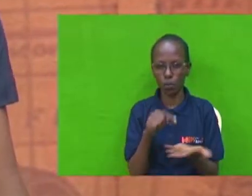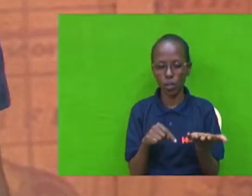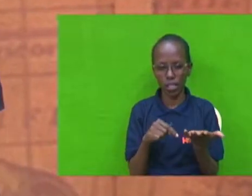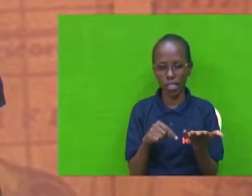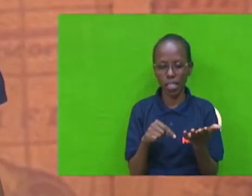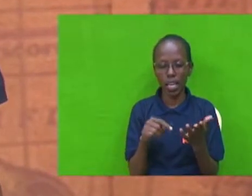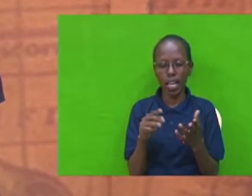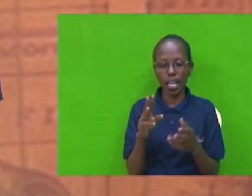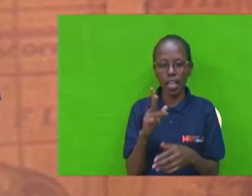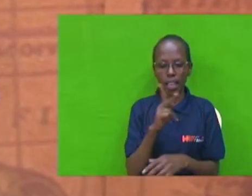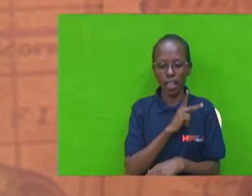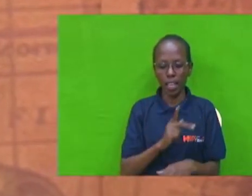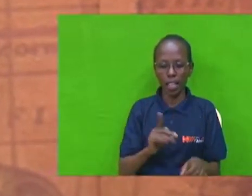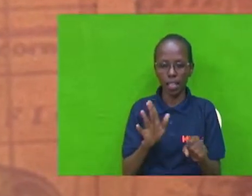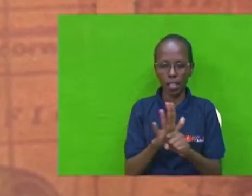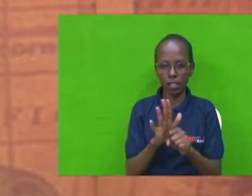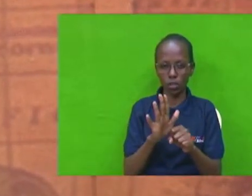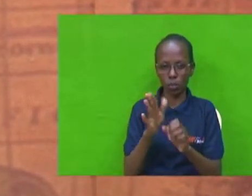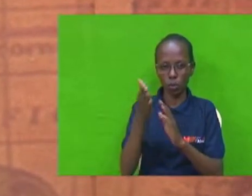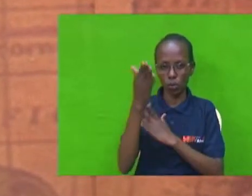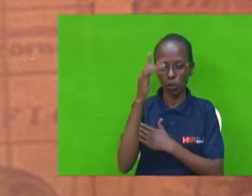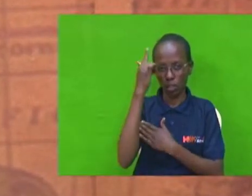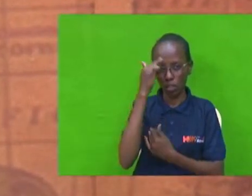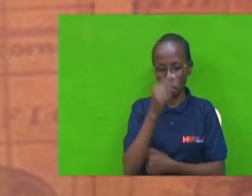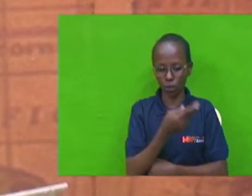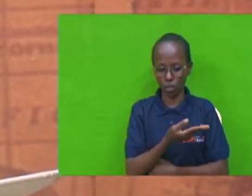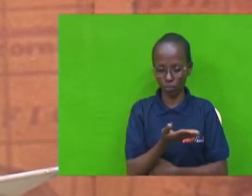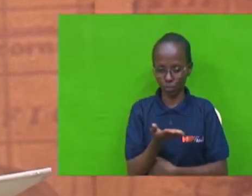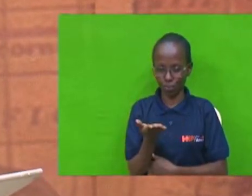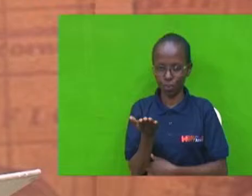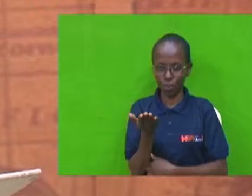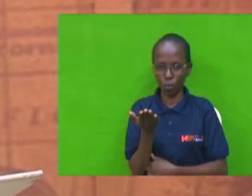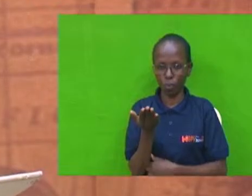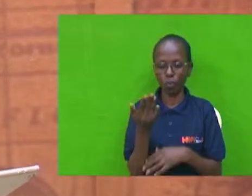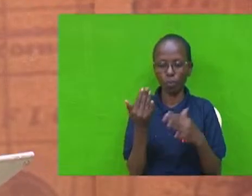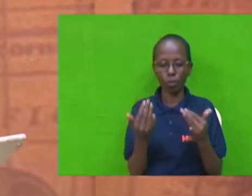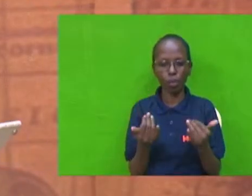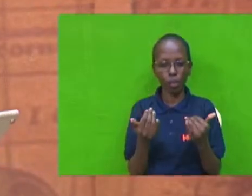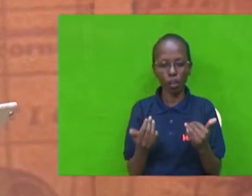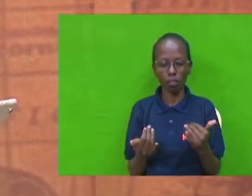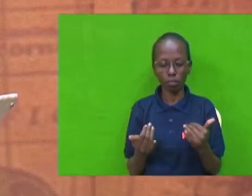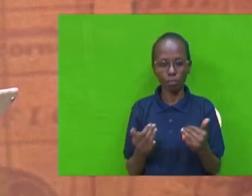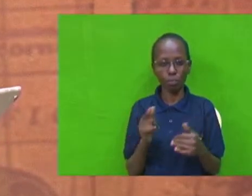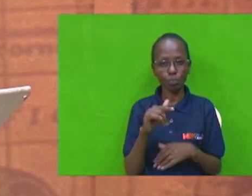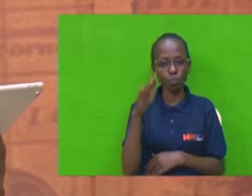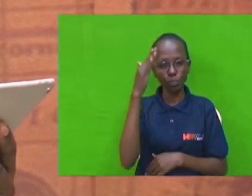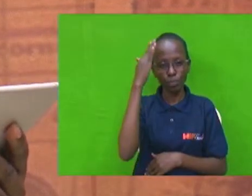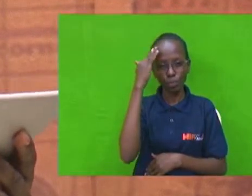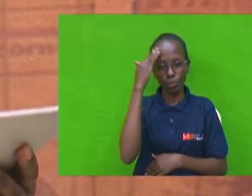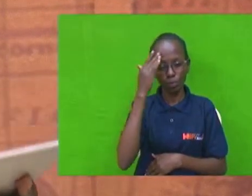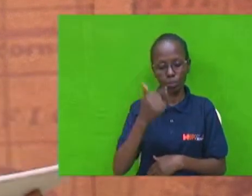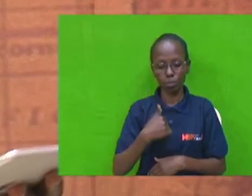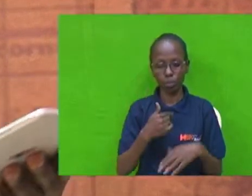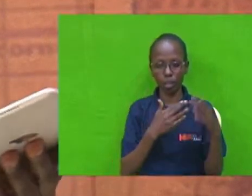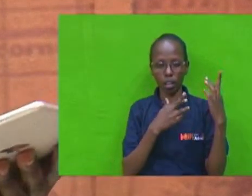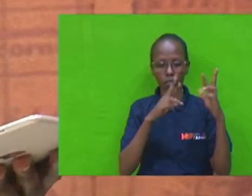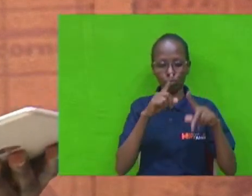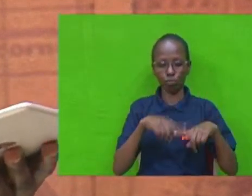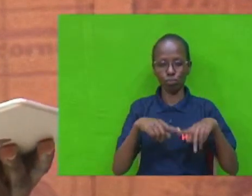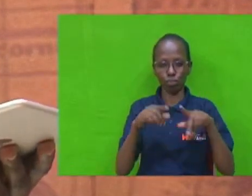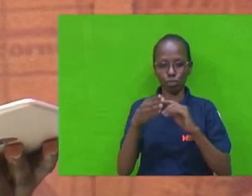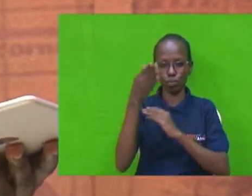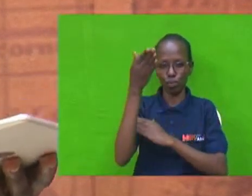wa Sasa ina maana mwalimu kwamba unajua kuna ule unyenyekevu ukijua kwamba mimi namtegemea huyu. Unajua watoto